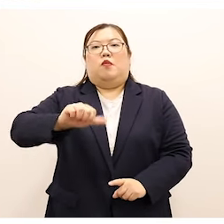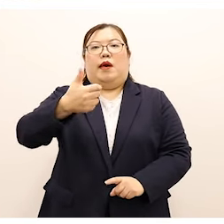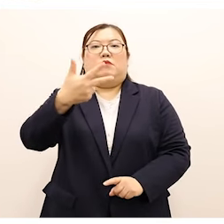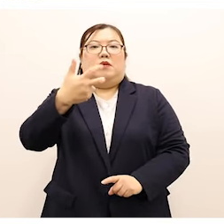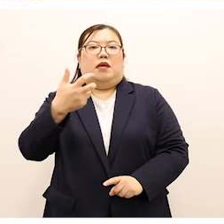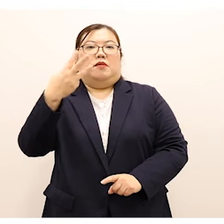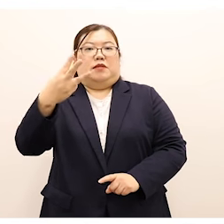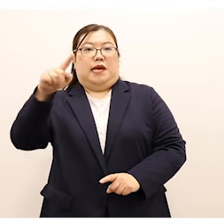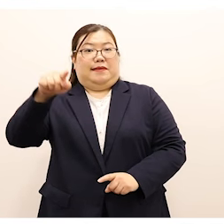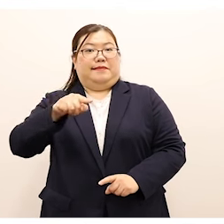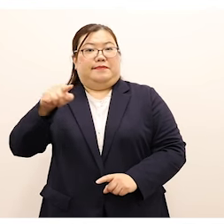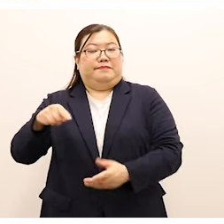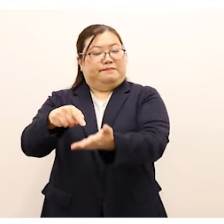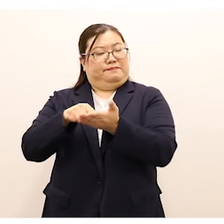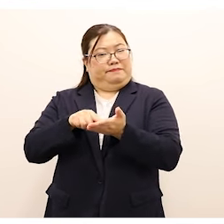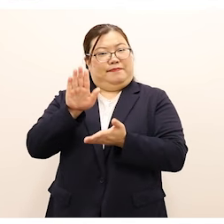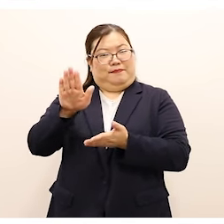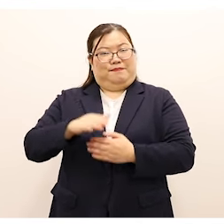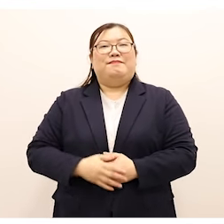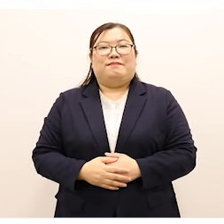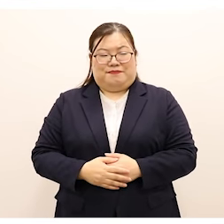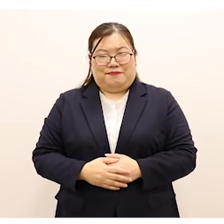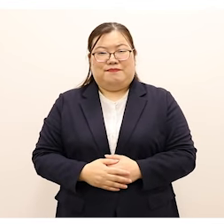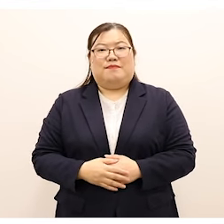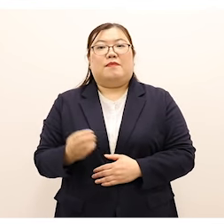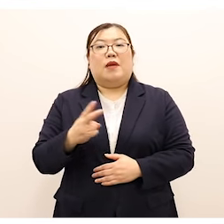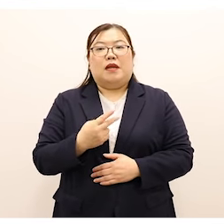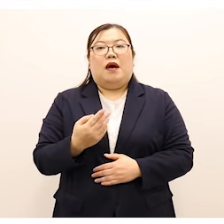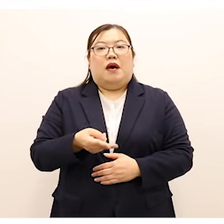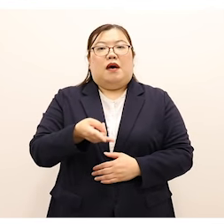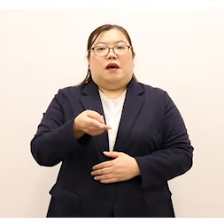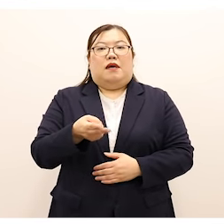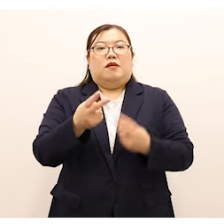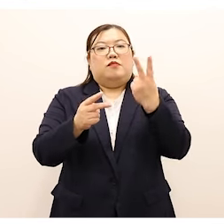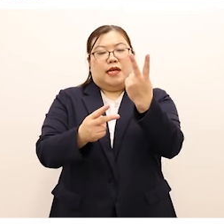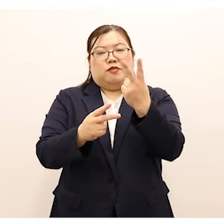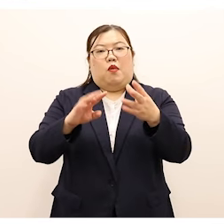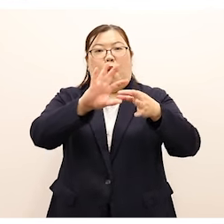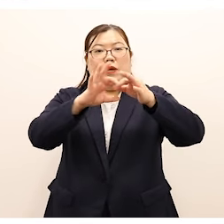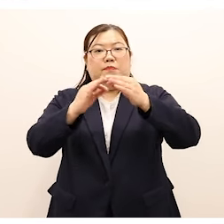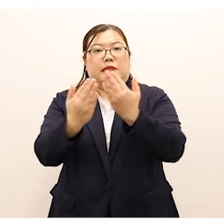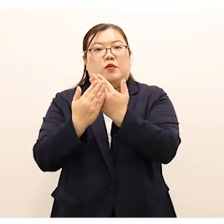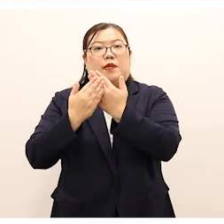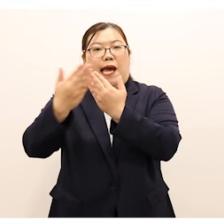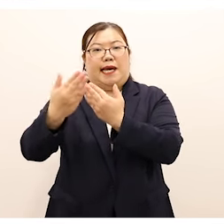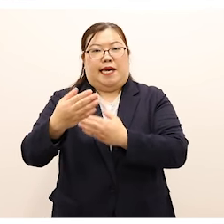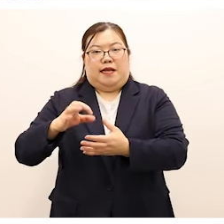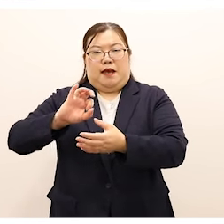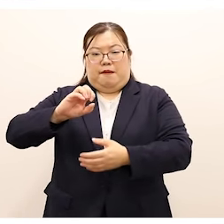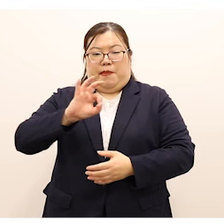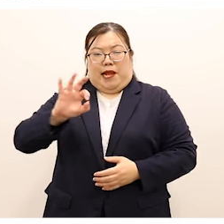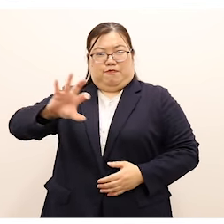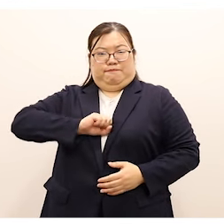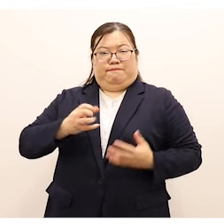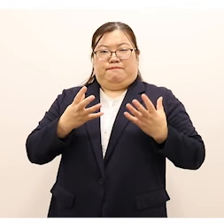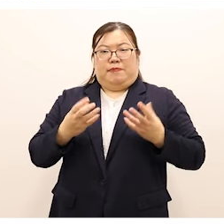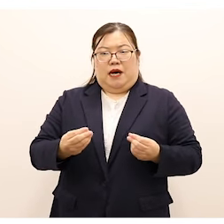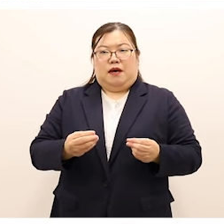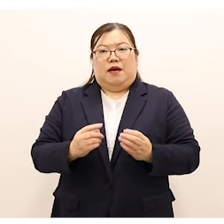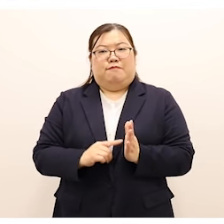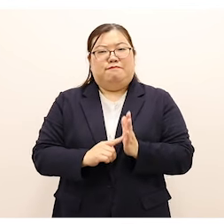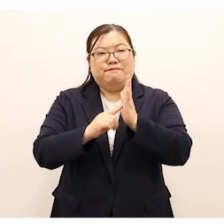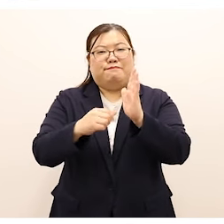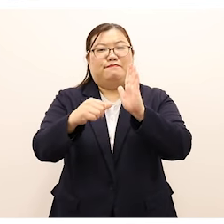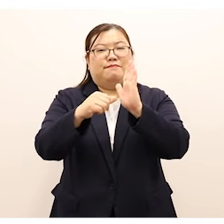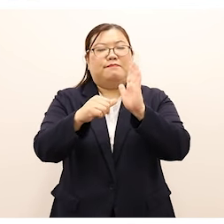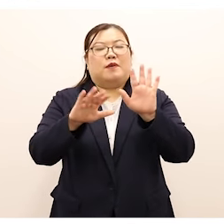13,573 名でございます。また、アトランタ大会と バルセロナ大会の両オリンピックメダリ